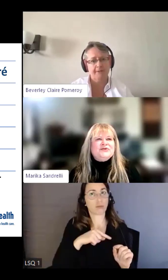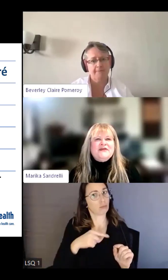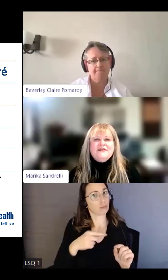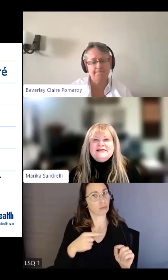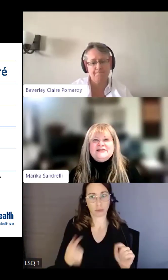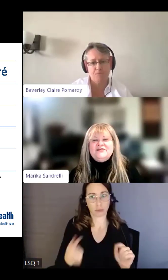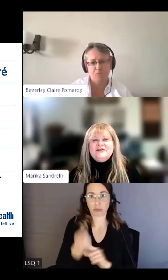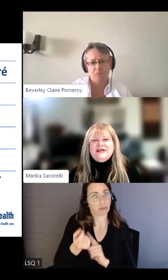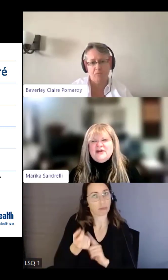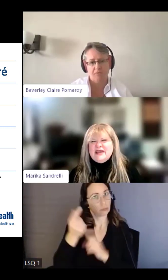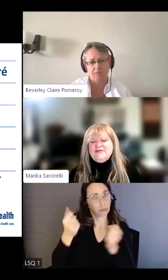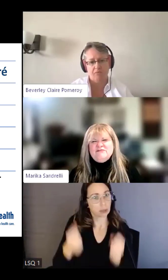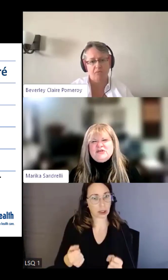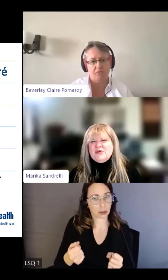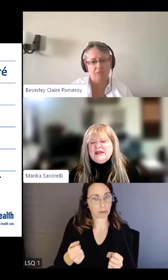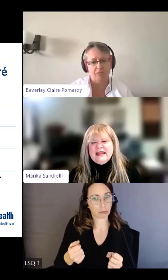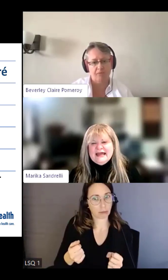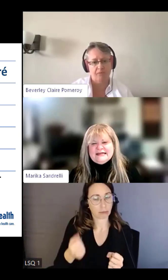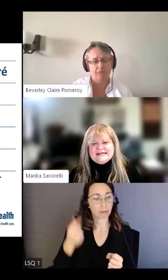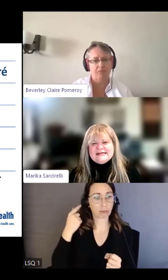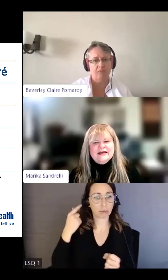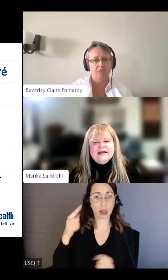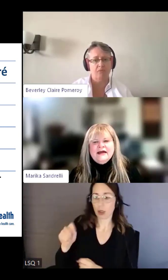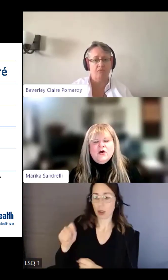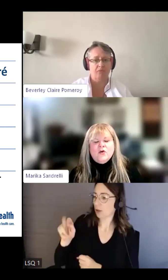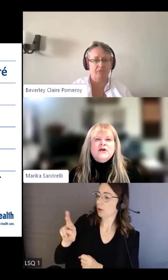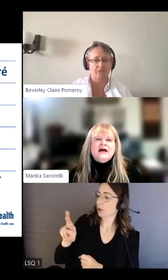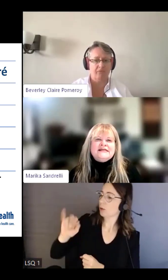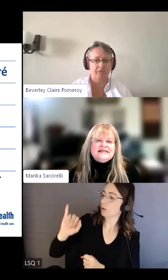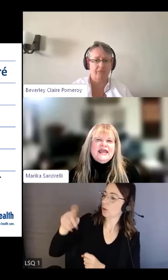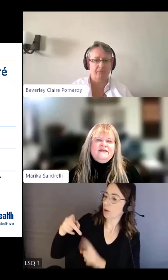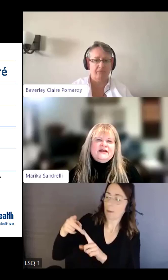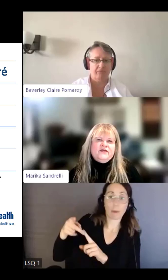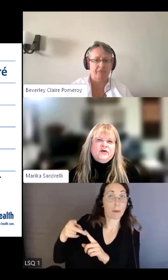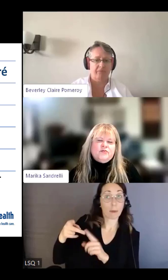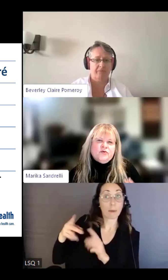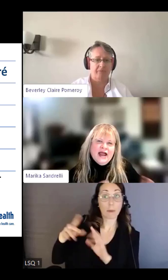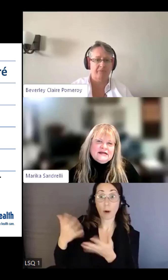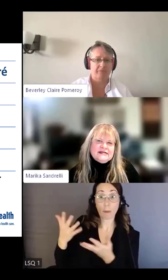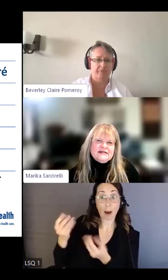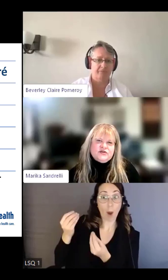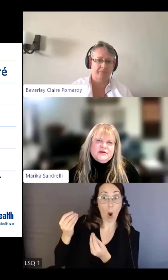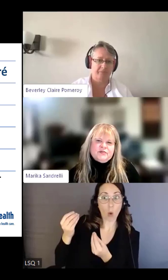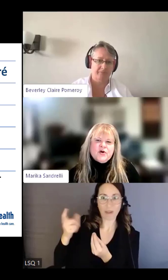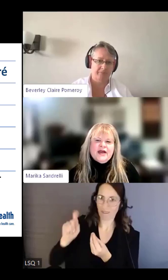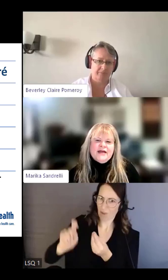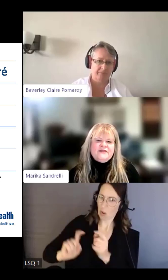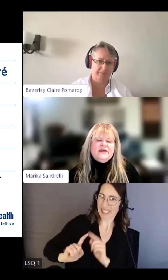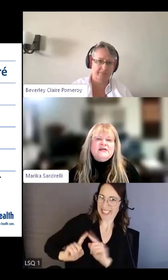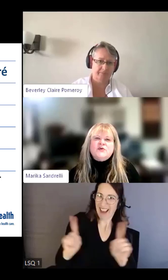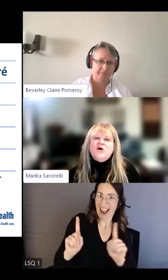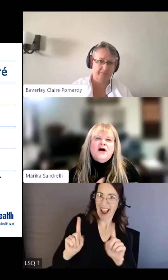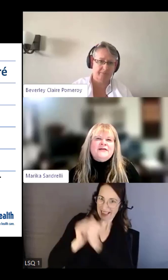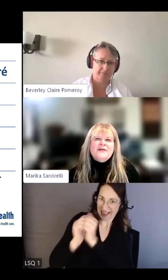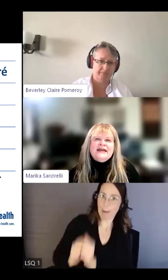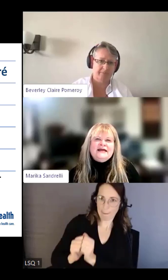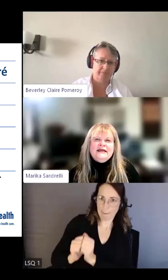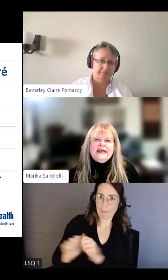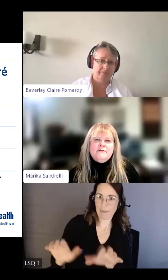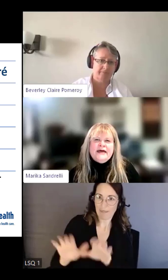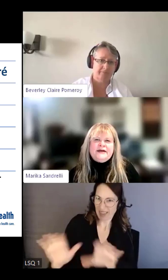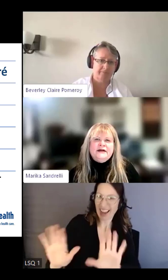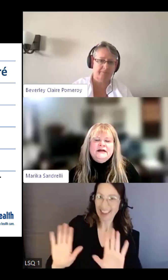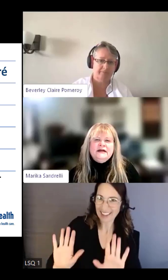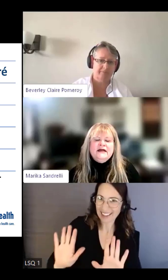de faire les choses différemment. On ne dit pas non plus que le fait de mettre en œuvre ce programme TRIP va garantir